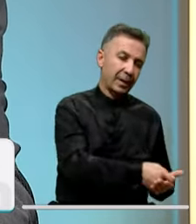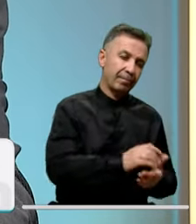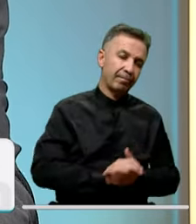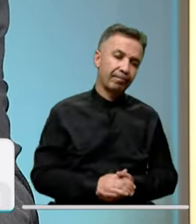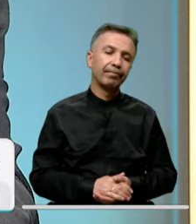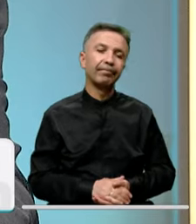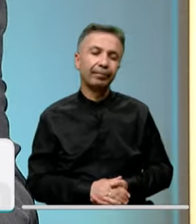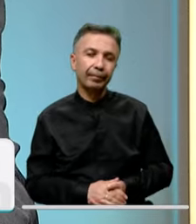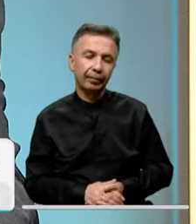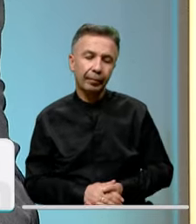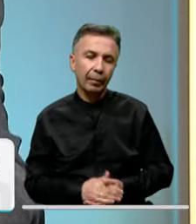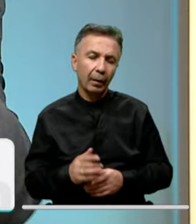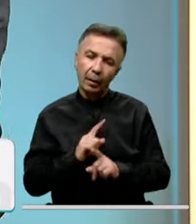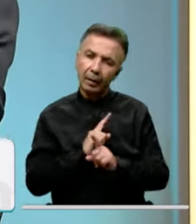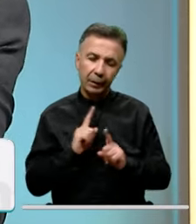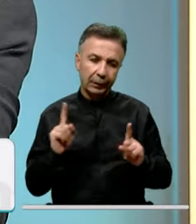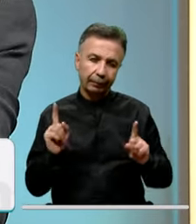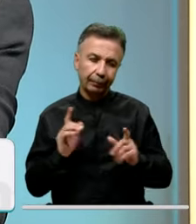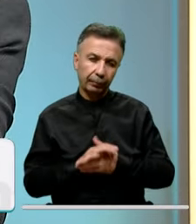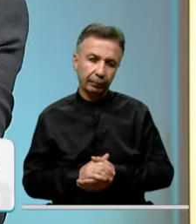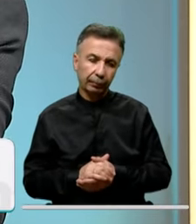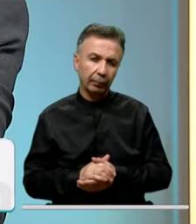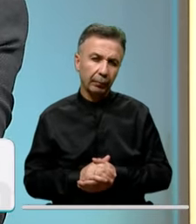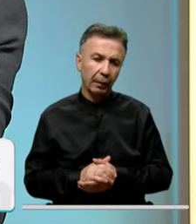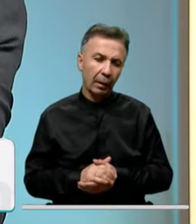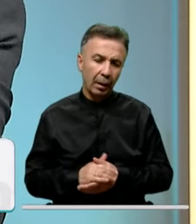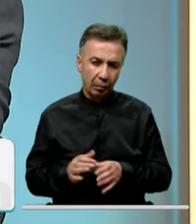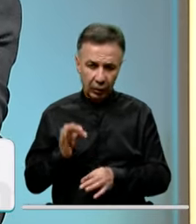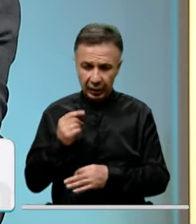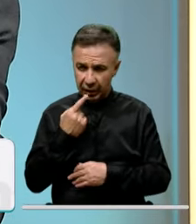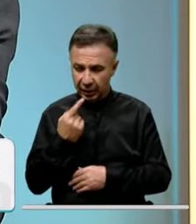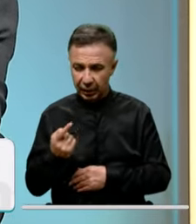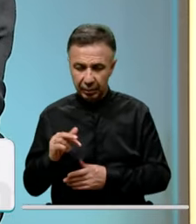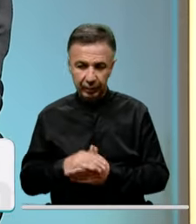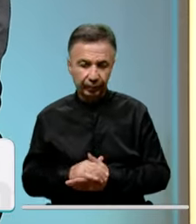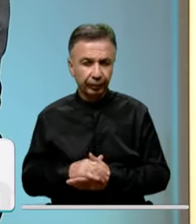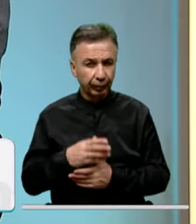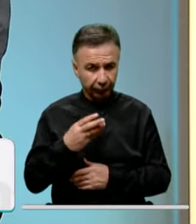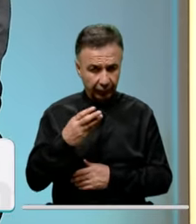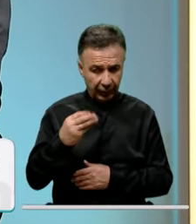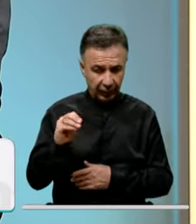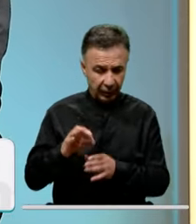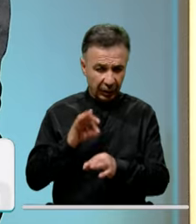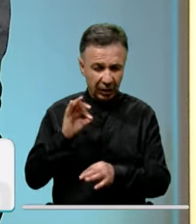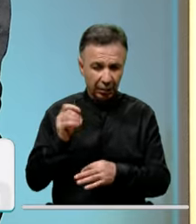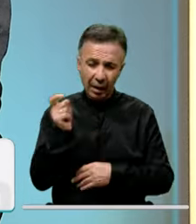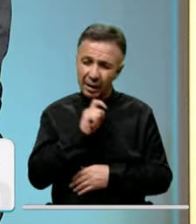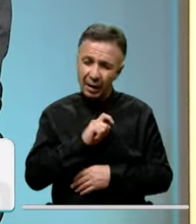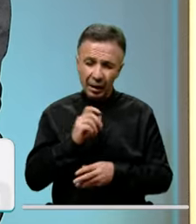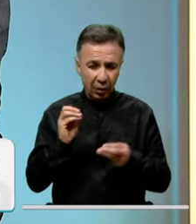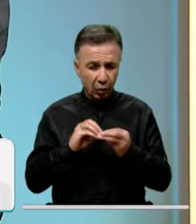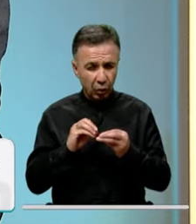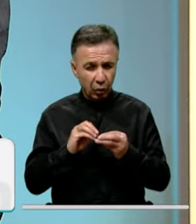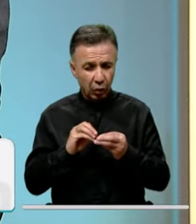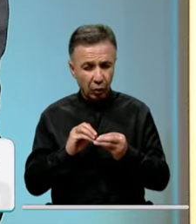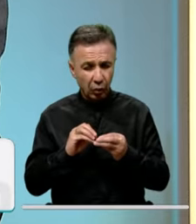vermişlerse. Hayır. Beyefendinin ifadesiyle satıcının bir kastı kusuru ya da ihmalinden